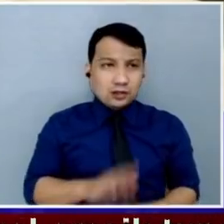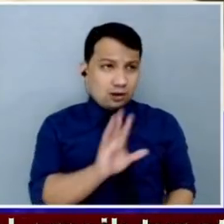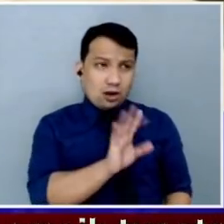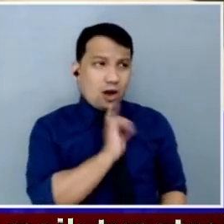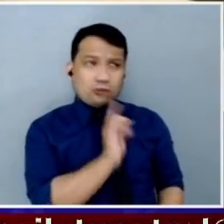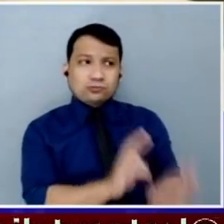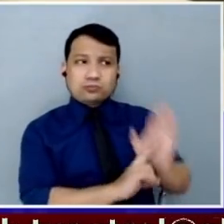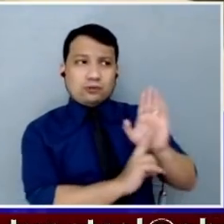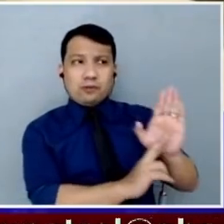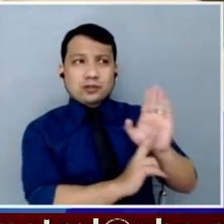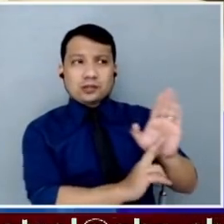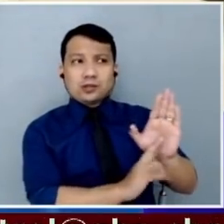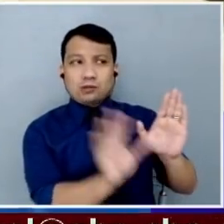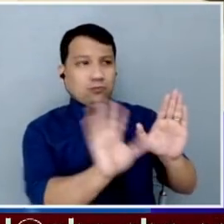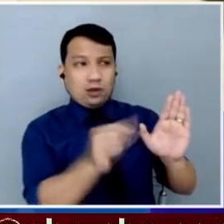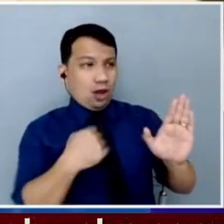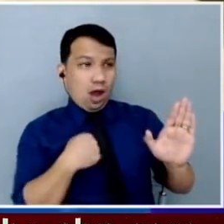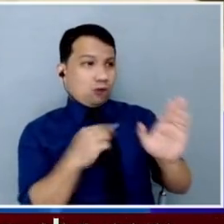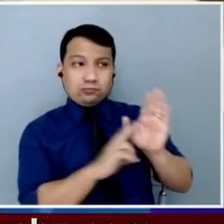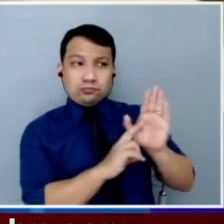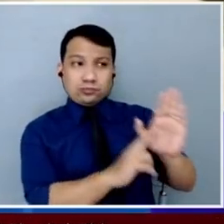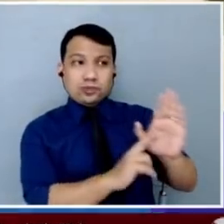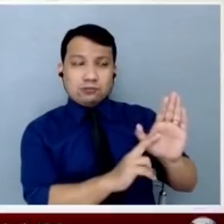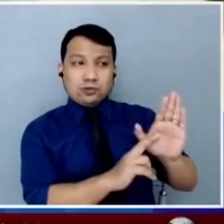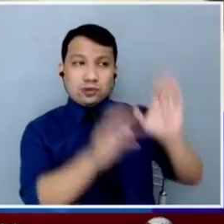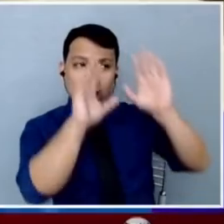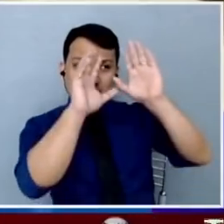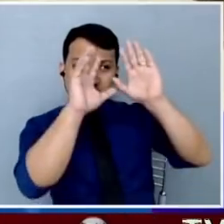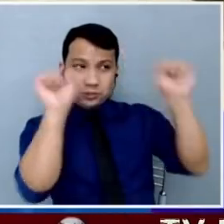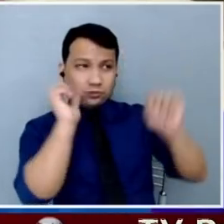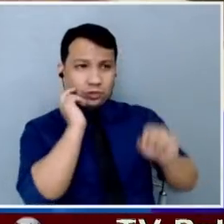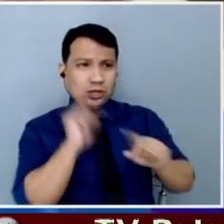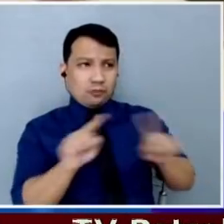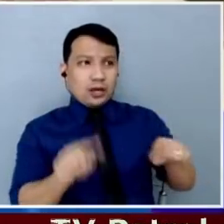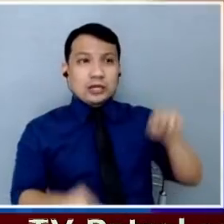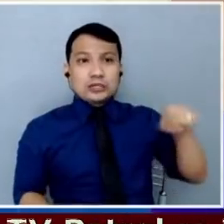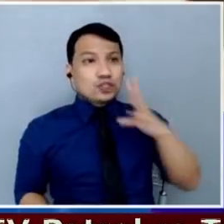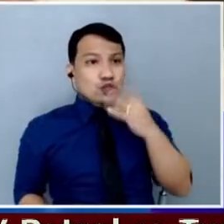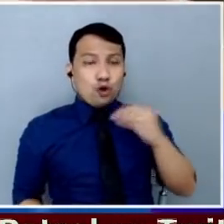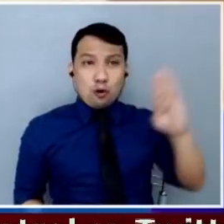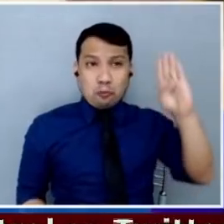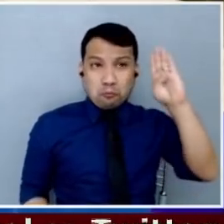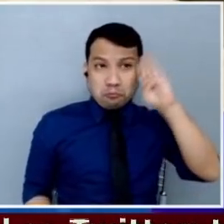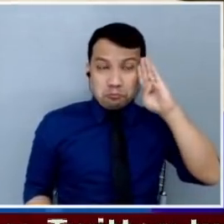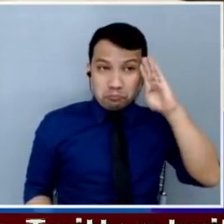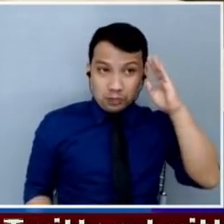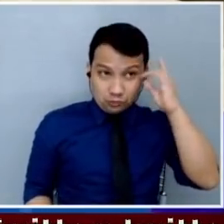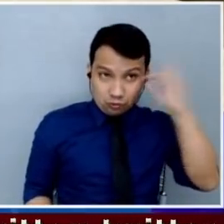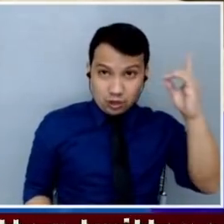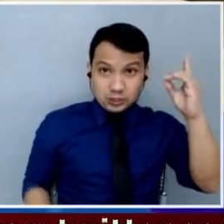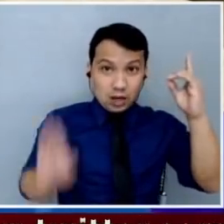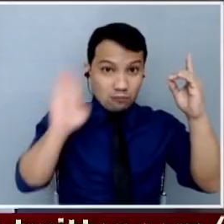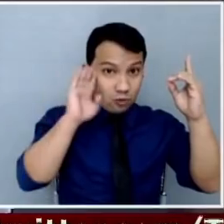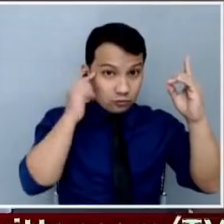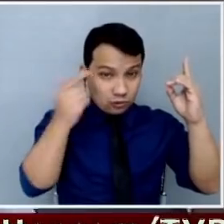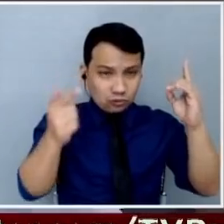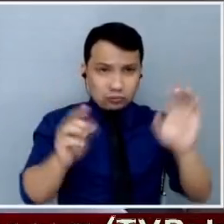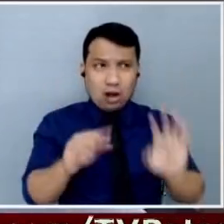Duterte. Technically speaking, it's Bato and Bongbong. I will not bring jet ski and tell you all other